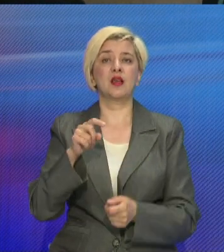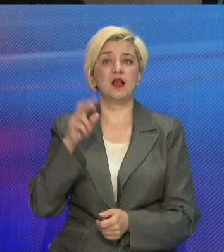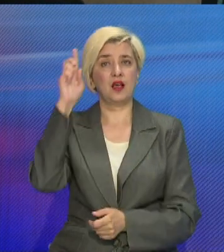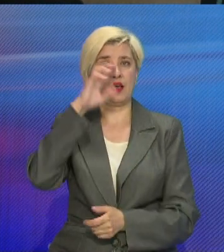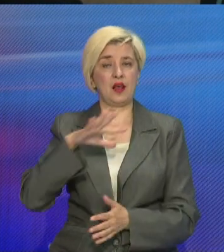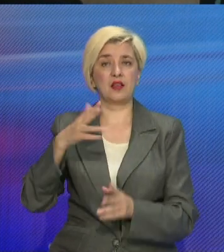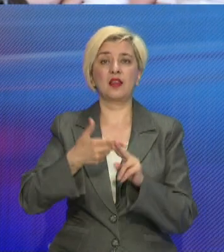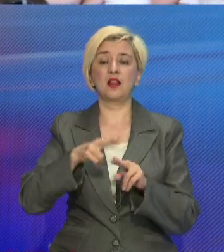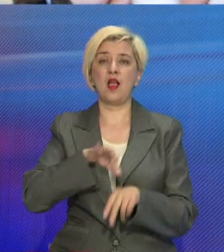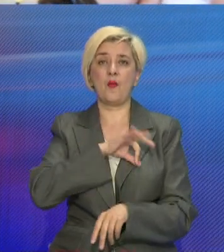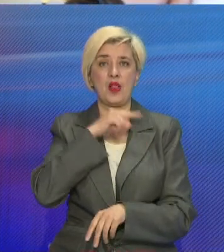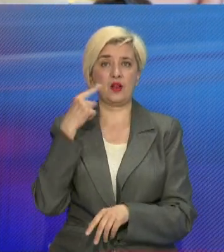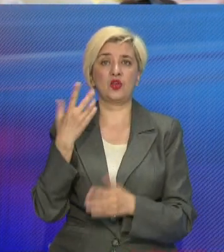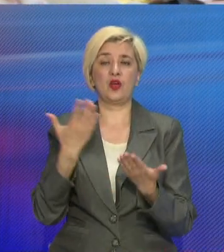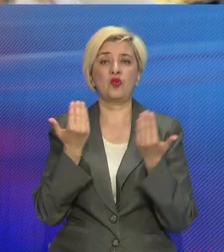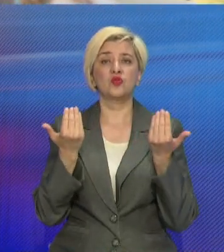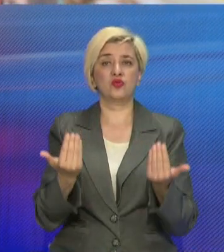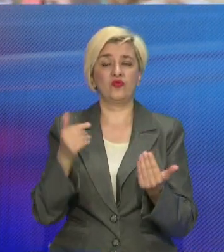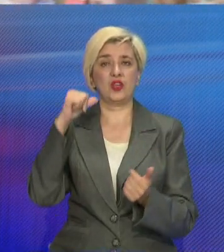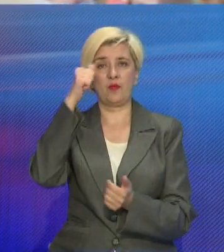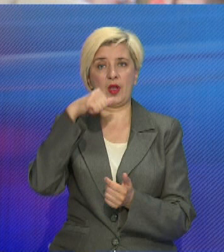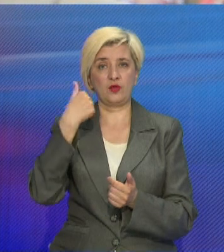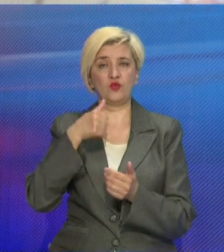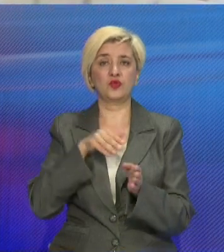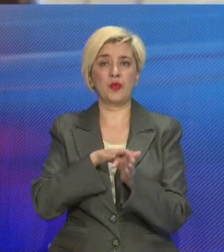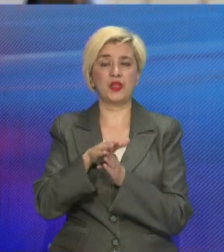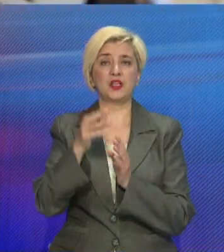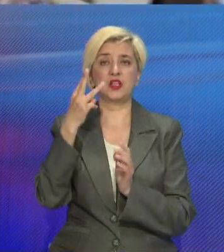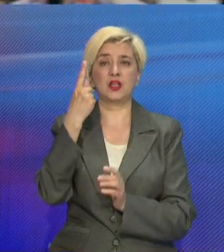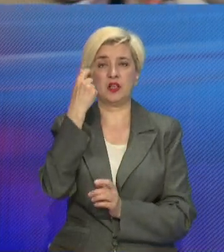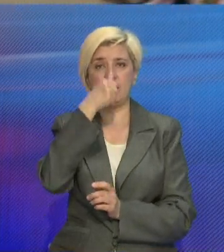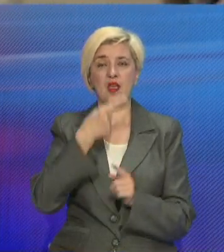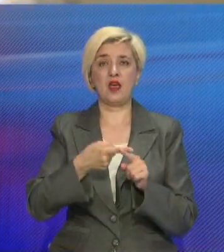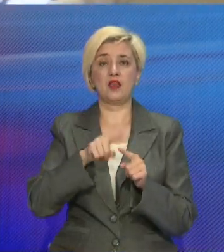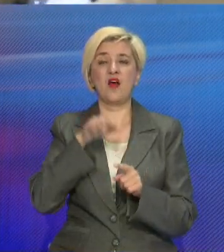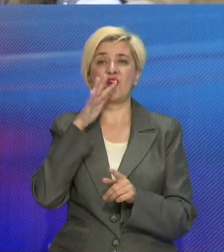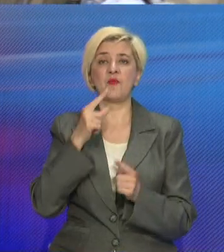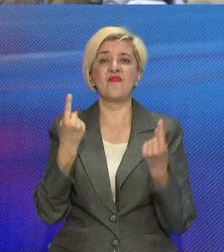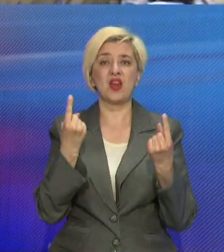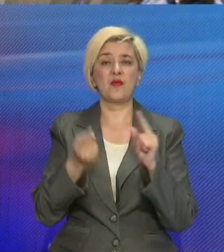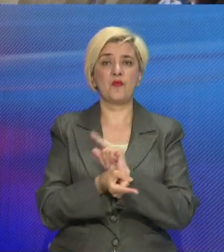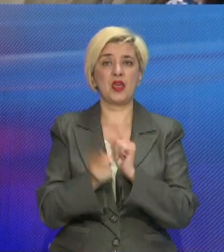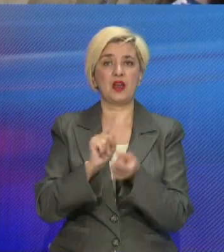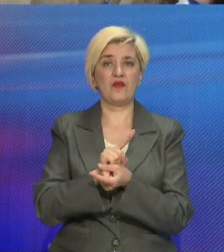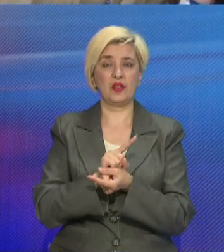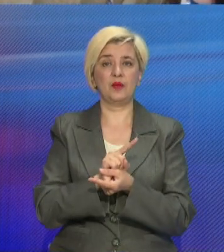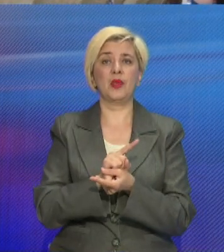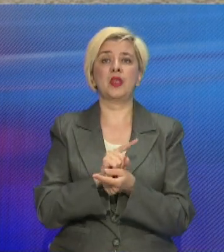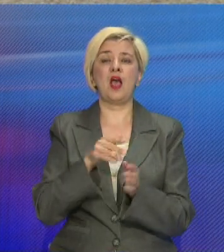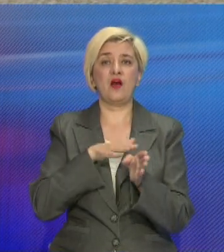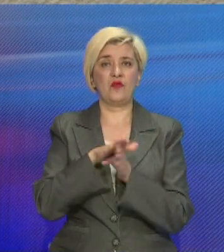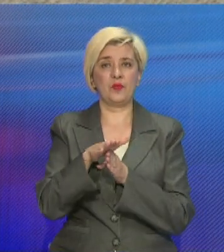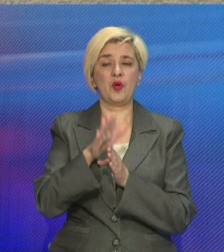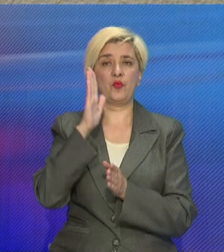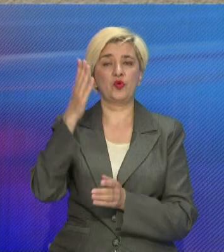якої сповняється сёлета 31 год, гэта час великих перемен і переутворенняў. А жыццяўляць їх будуть яны.